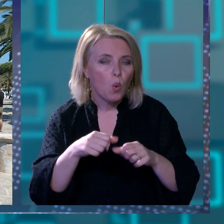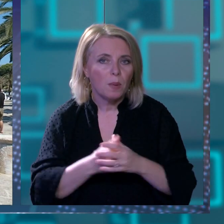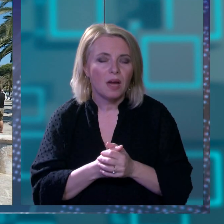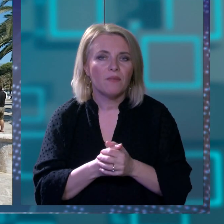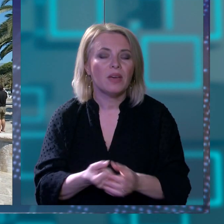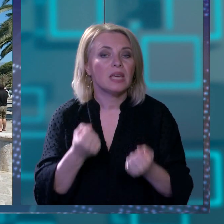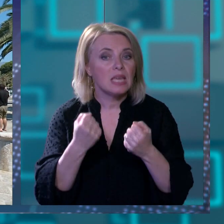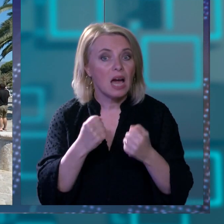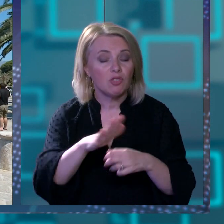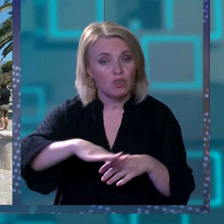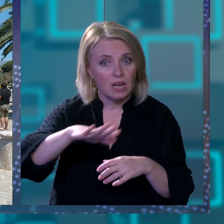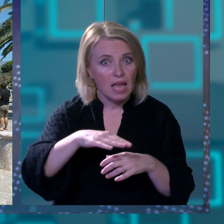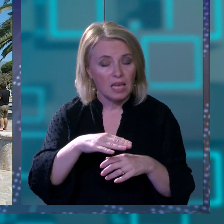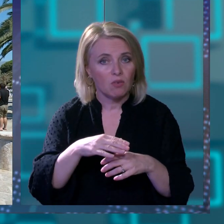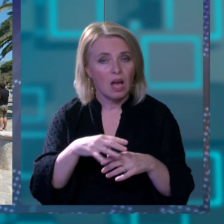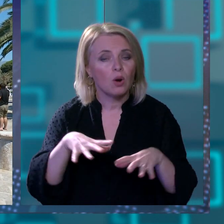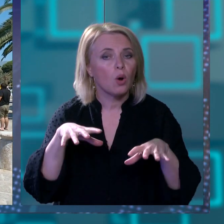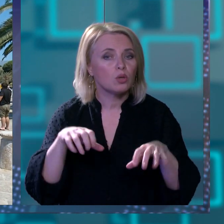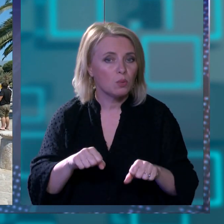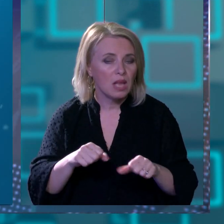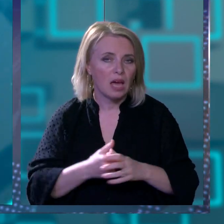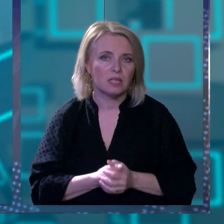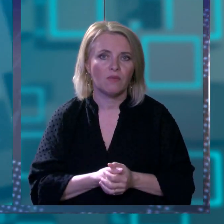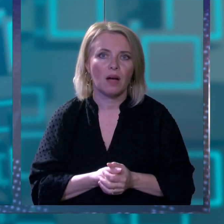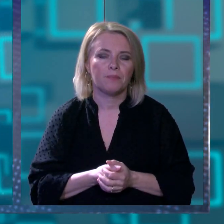Hrvatske, jačanje regionalnog gospodarstva.